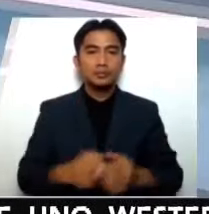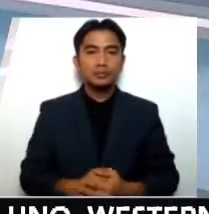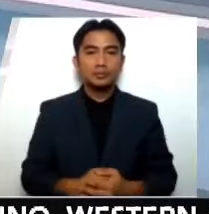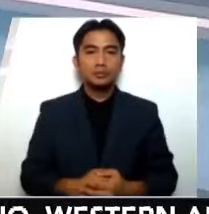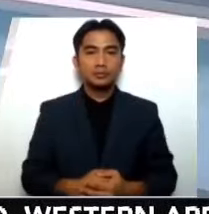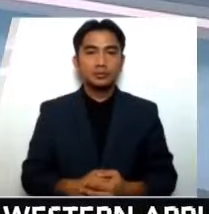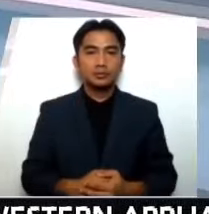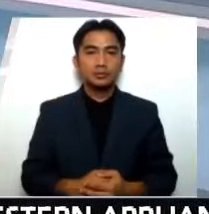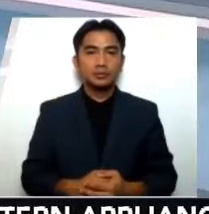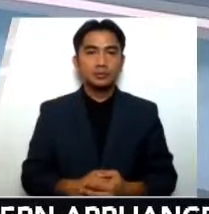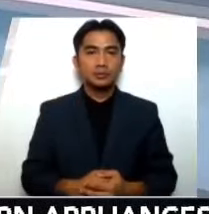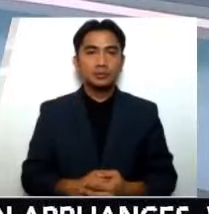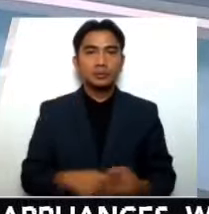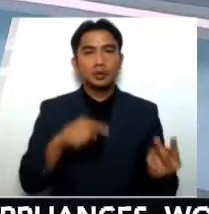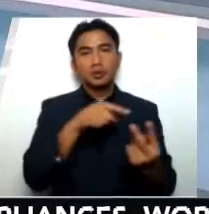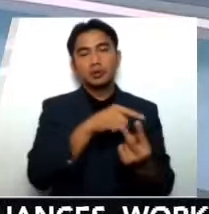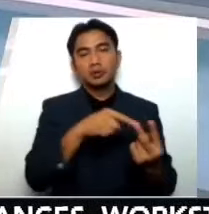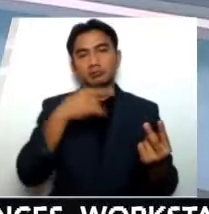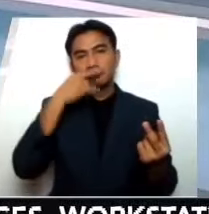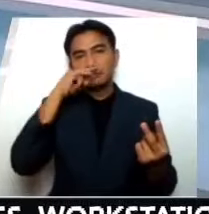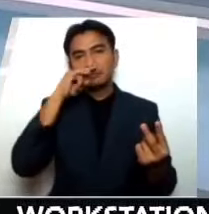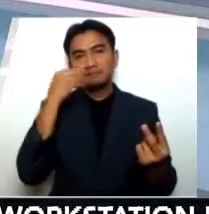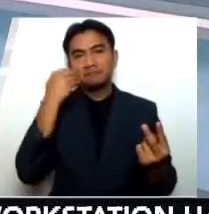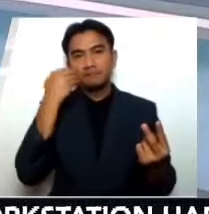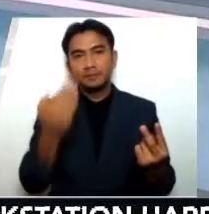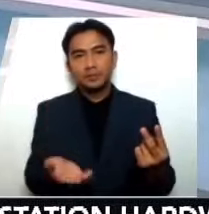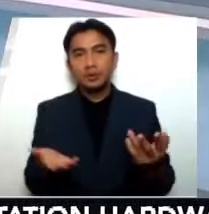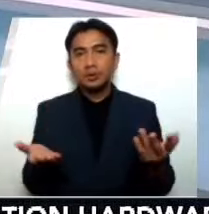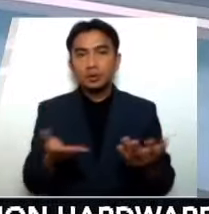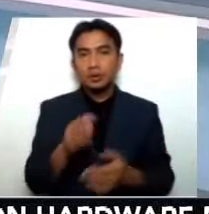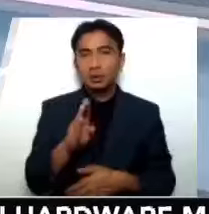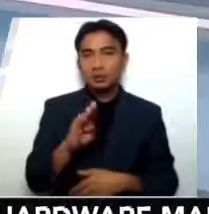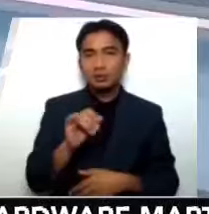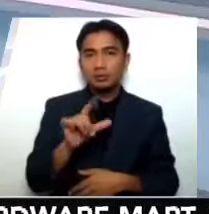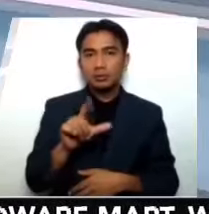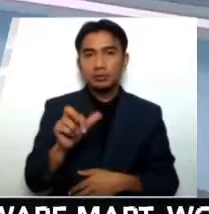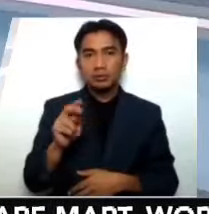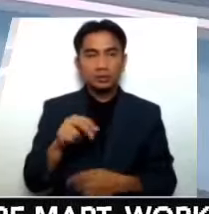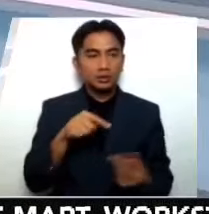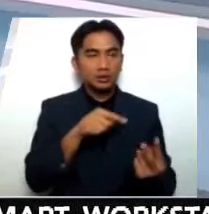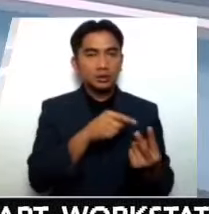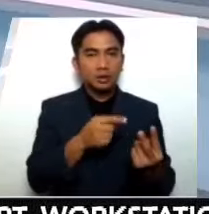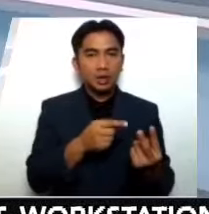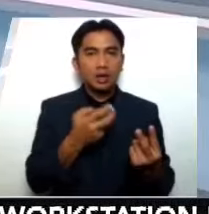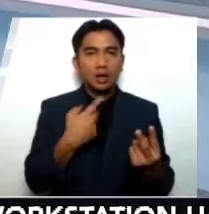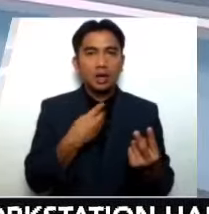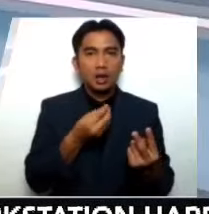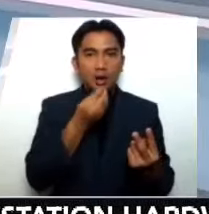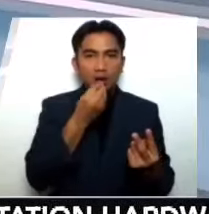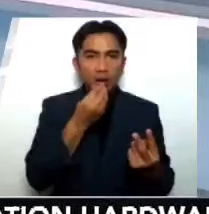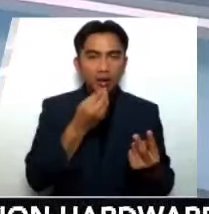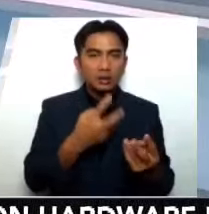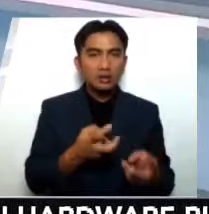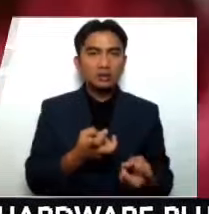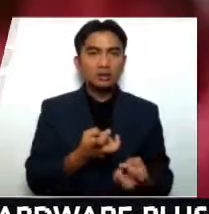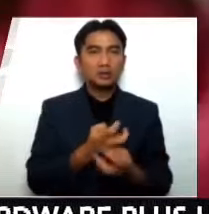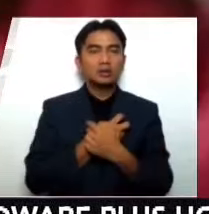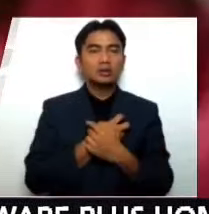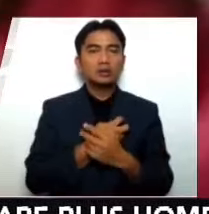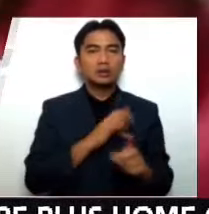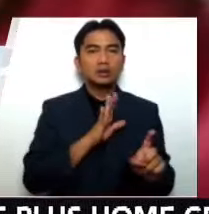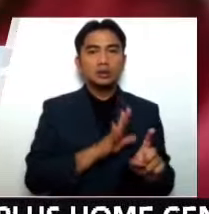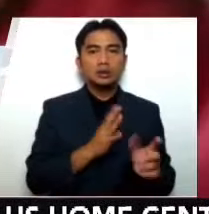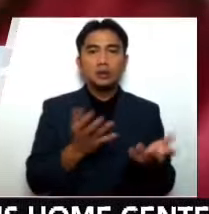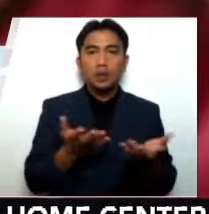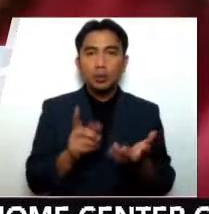dalawang bata sa Lamitan, Basilan matapos umanong malason sa inulam nilang puffer fish o butete. Ayon sa